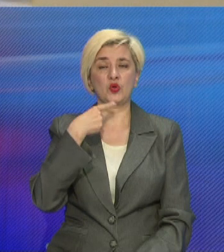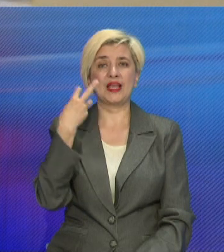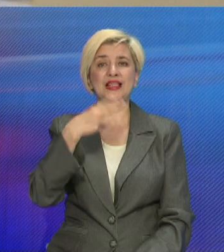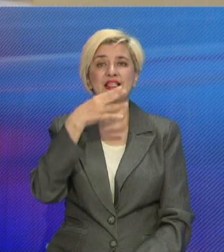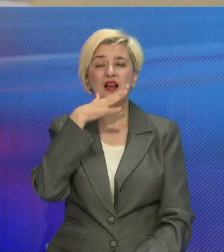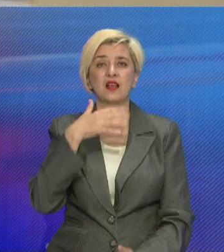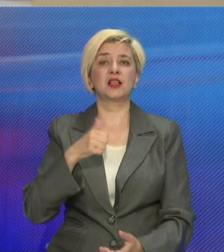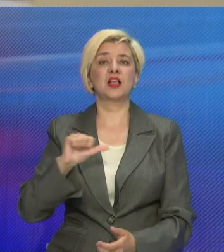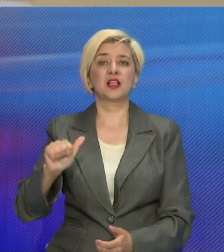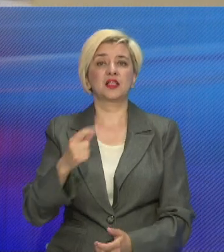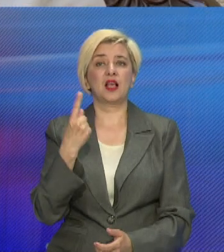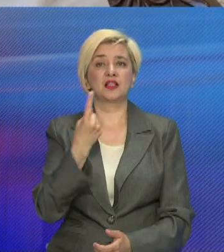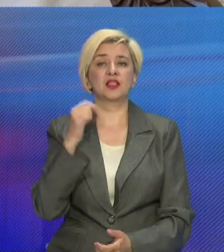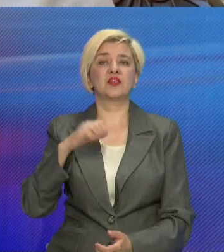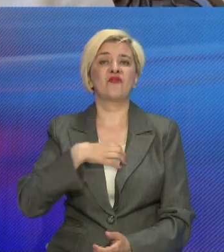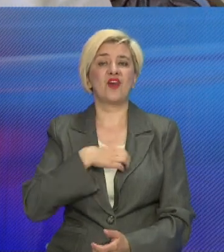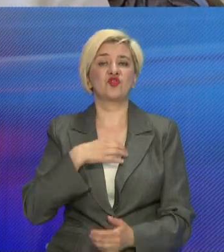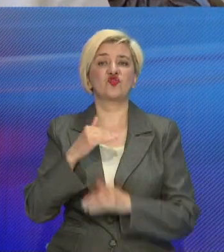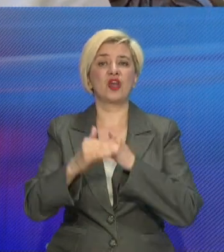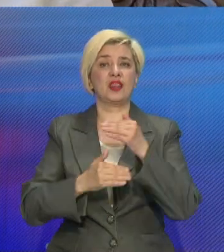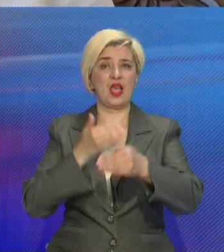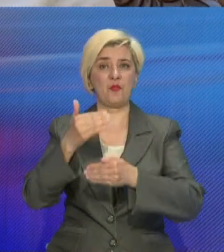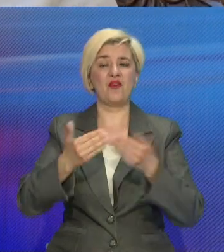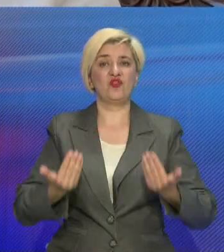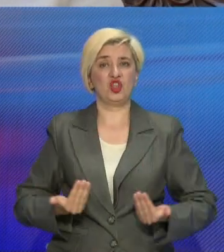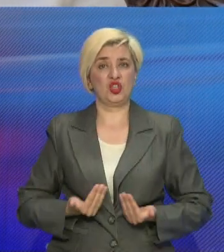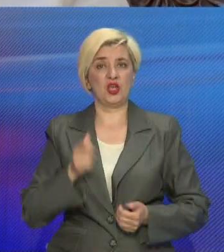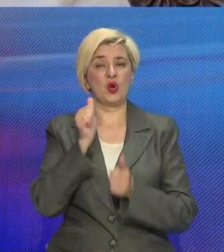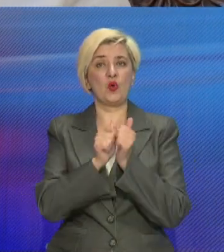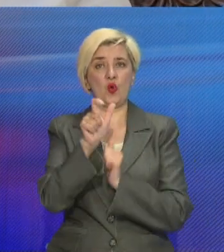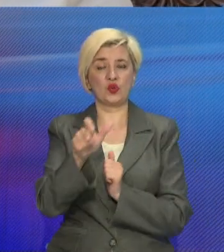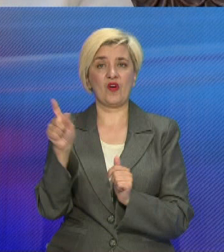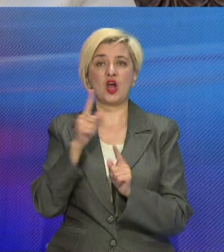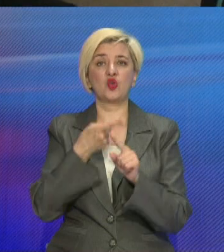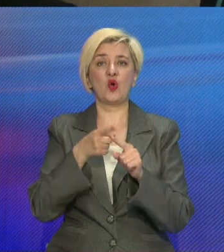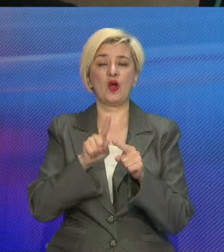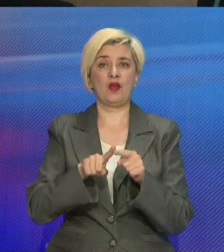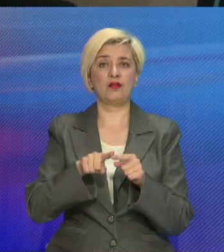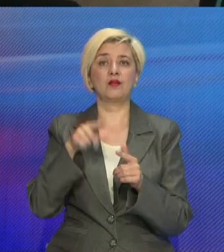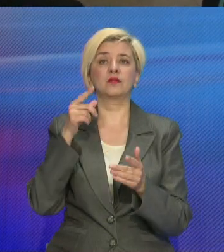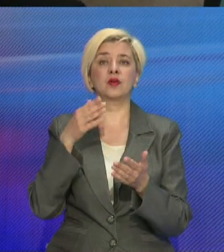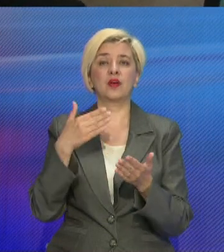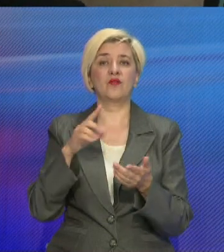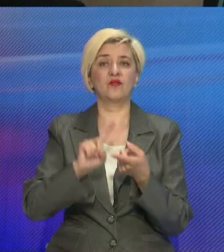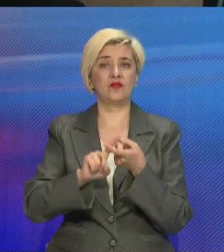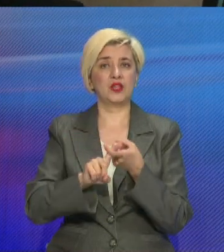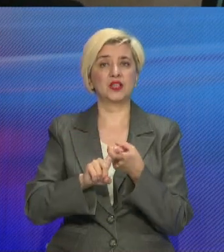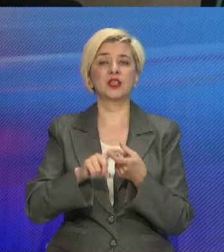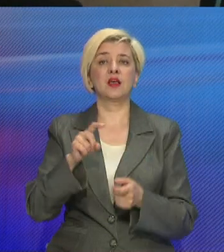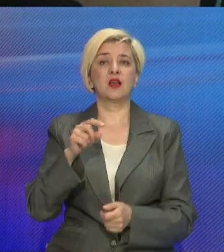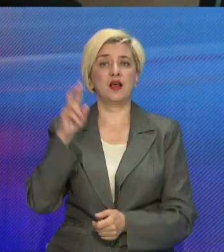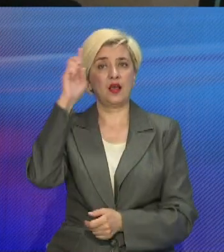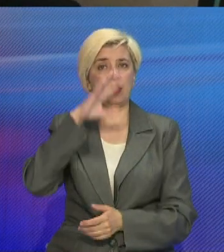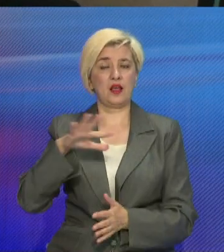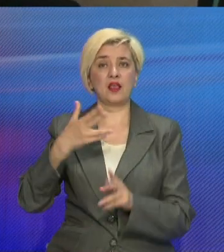адзін з важных этапаў у жыцці кожнага. А што гэты рубеж азначае ў разрэзе краіны? Для Беларусі, маладой незалежнай дзяржавы,